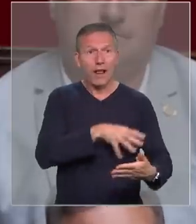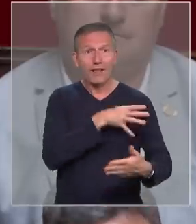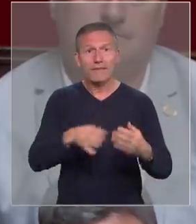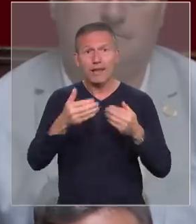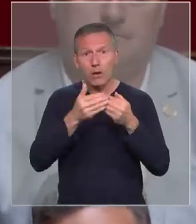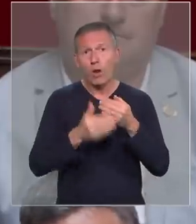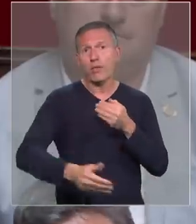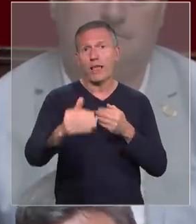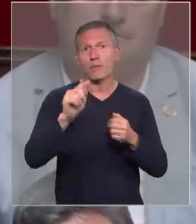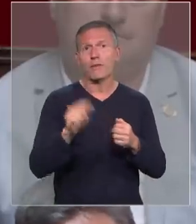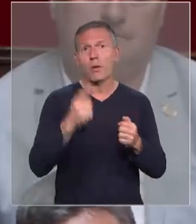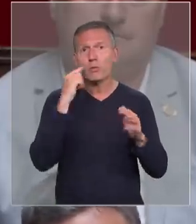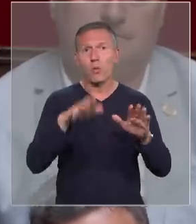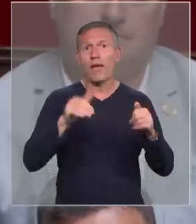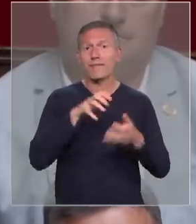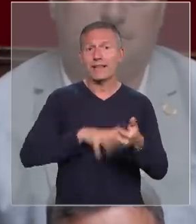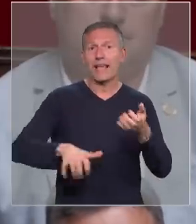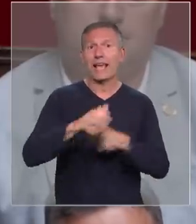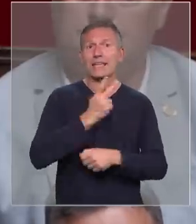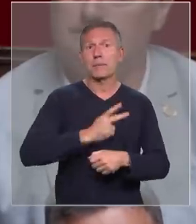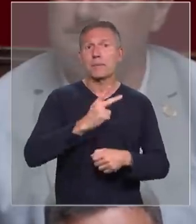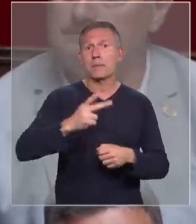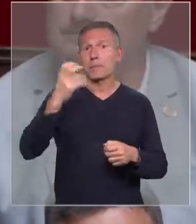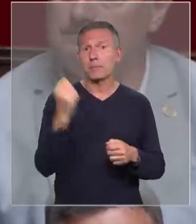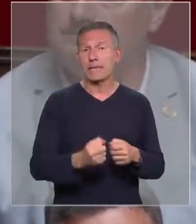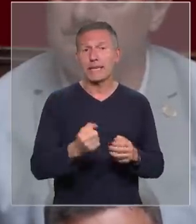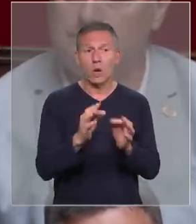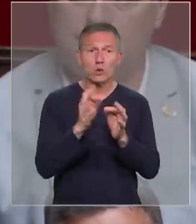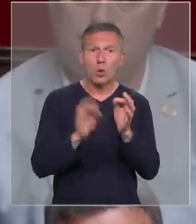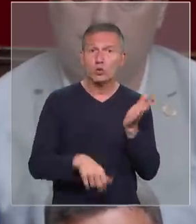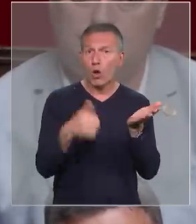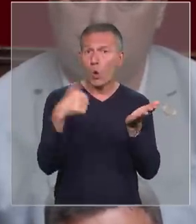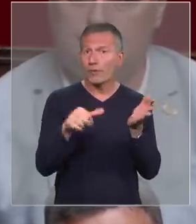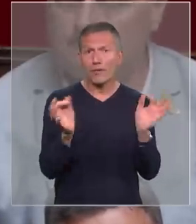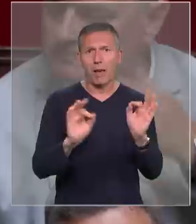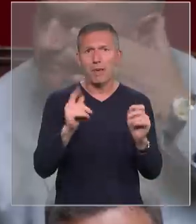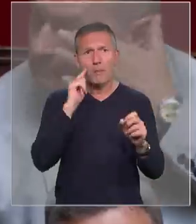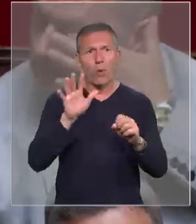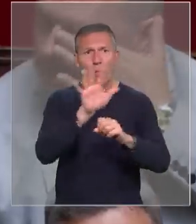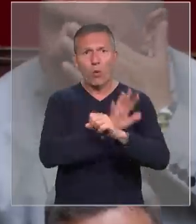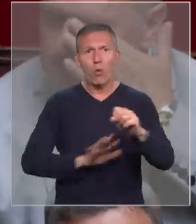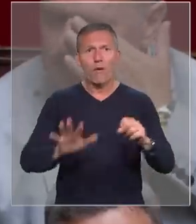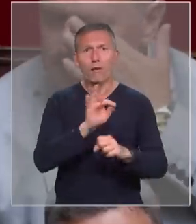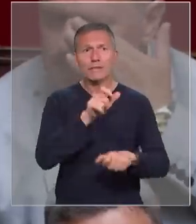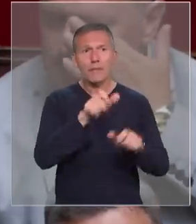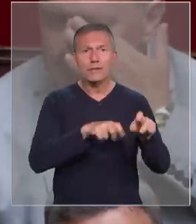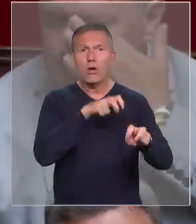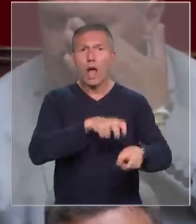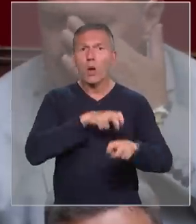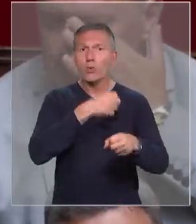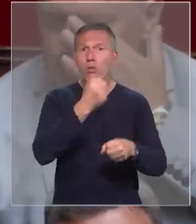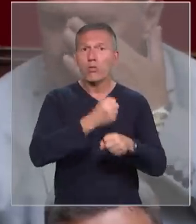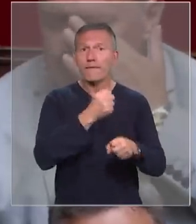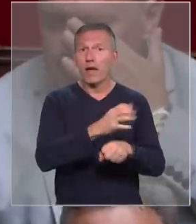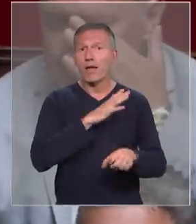plus long terme pour éviter des crises de plus en plus graves. Il n'existe pas de solution unique pour tout le territoire. Les agriculteurs et agricultrices